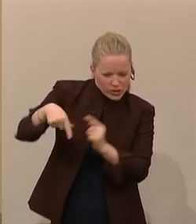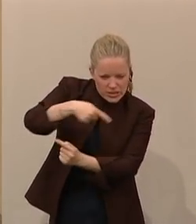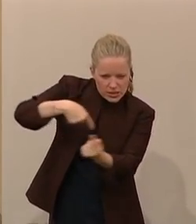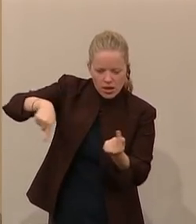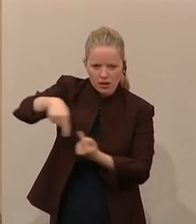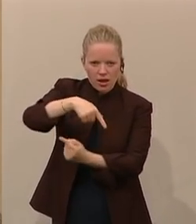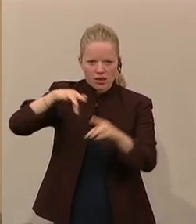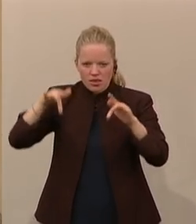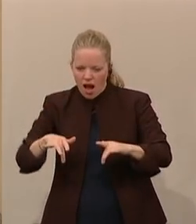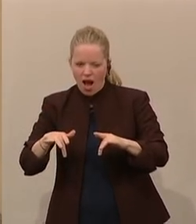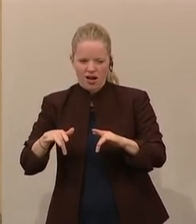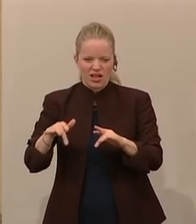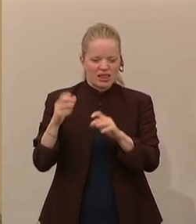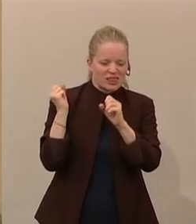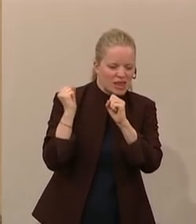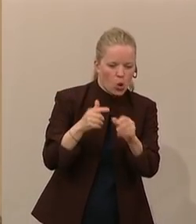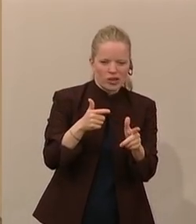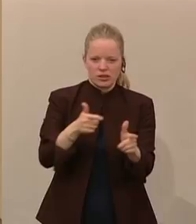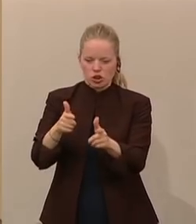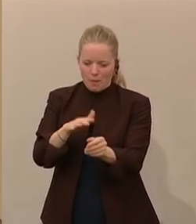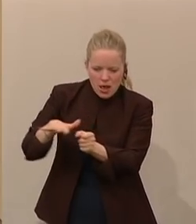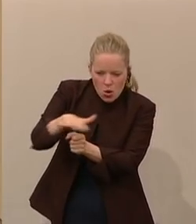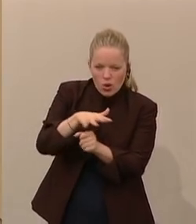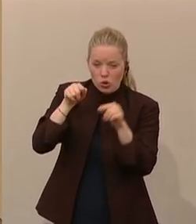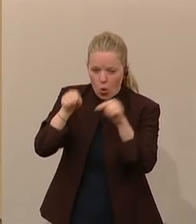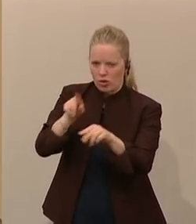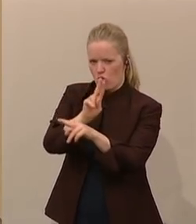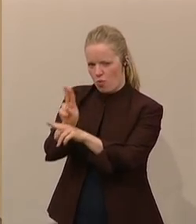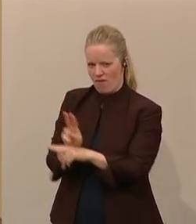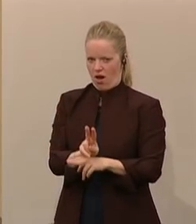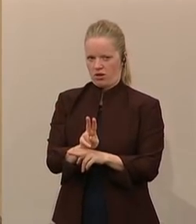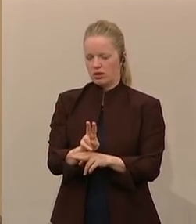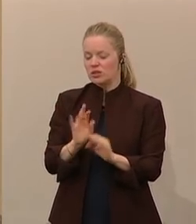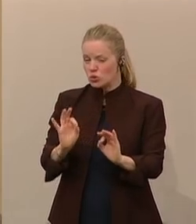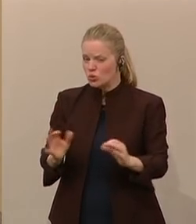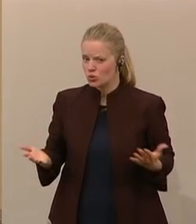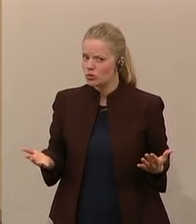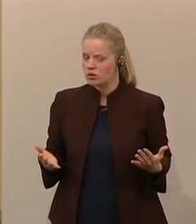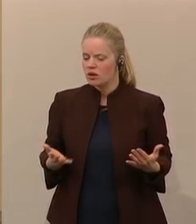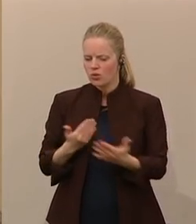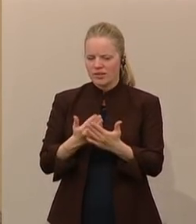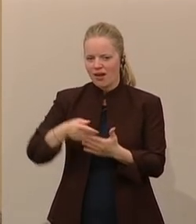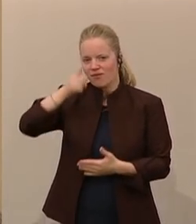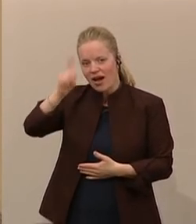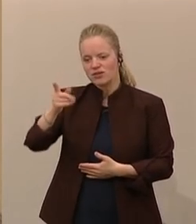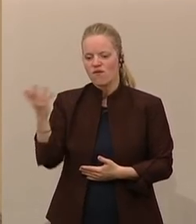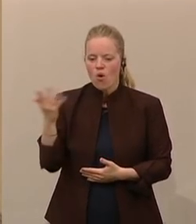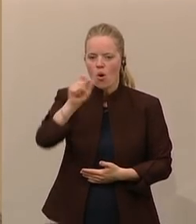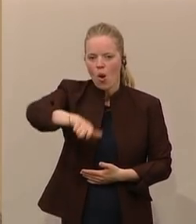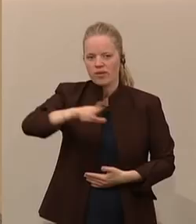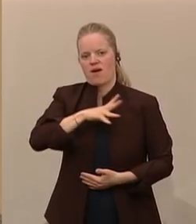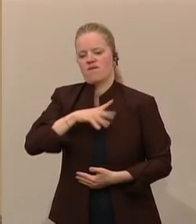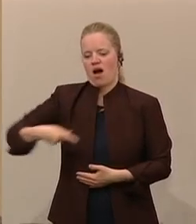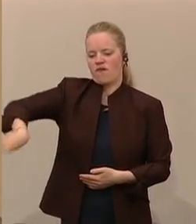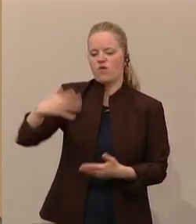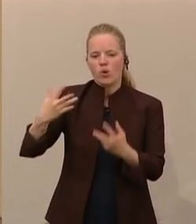im salafistischen Milieu, da wird überwacht und das ist gut so. Und deshalb wissen wir, wo die Gefährder sitzen und